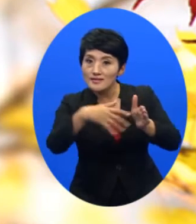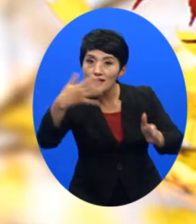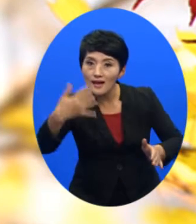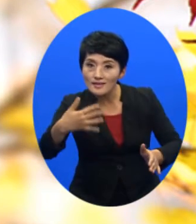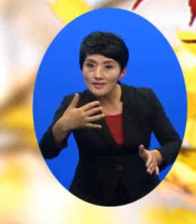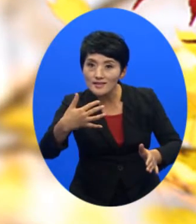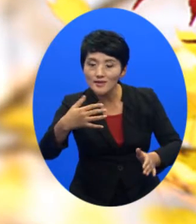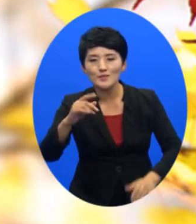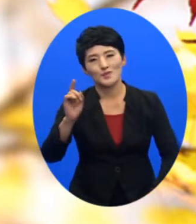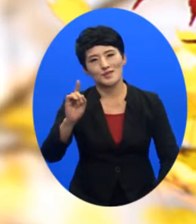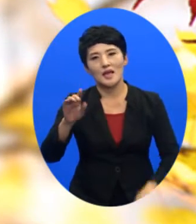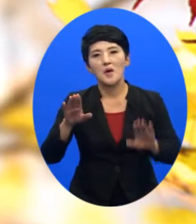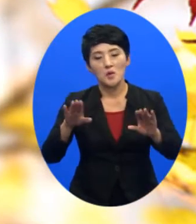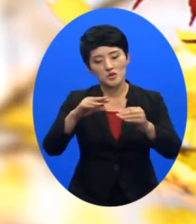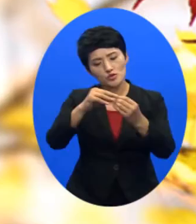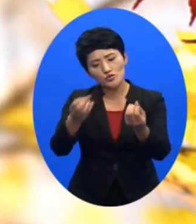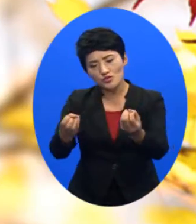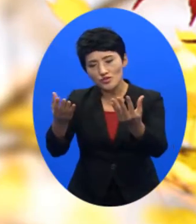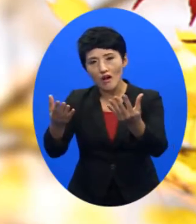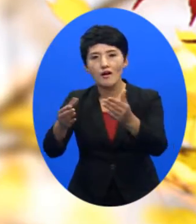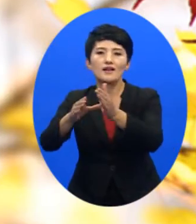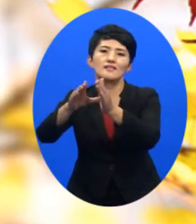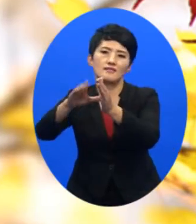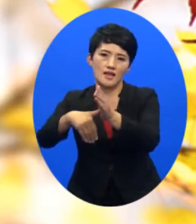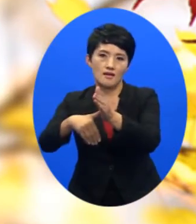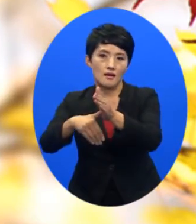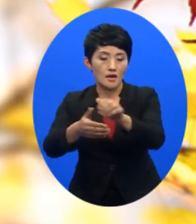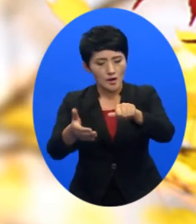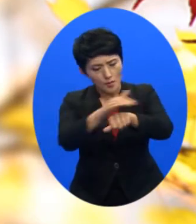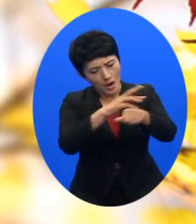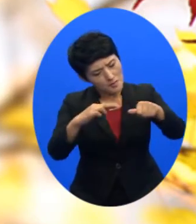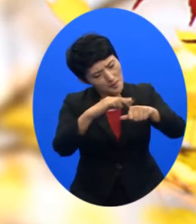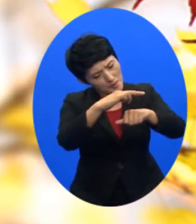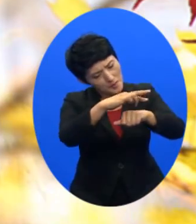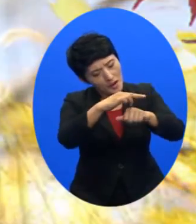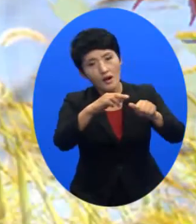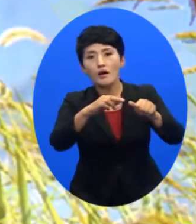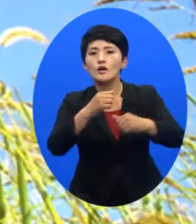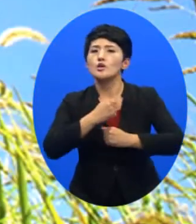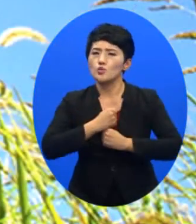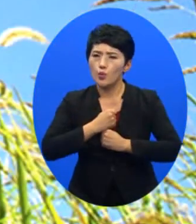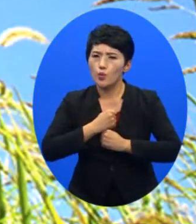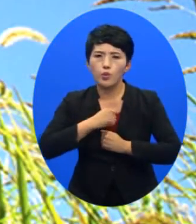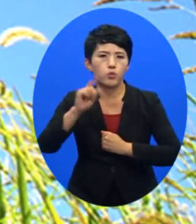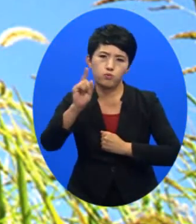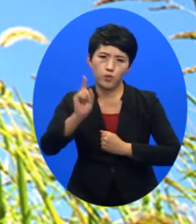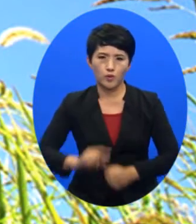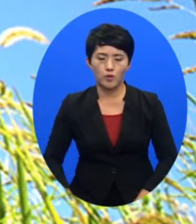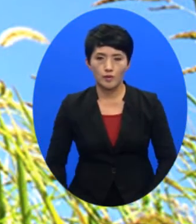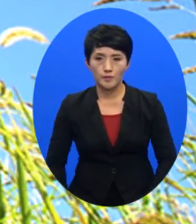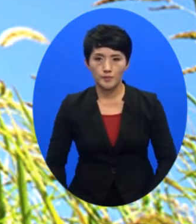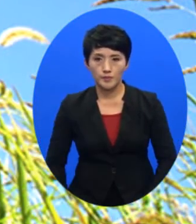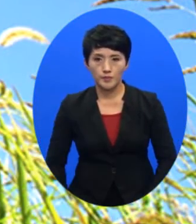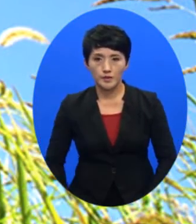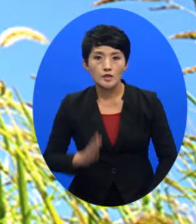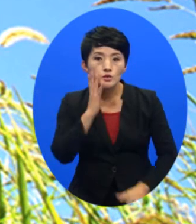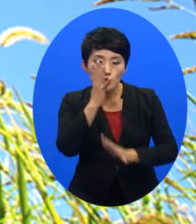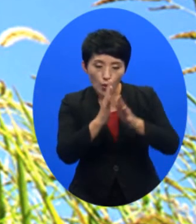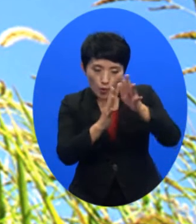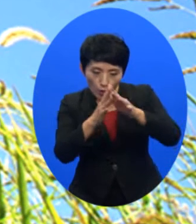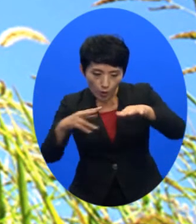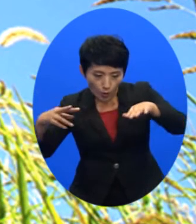많으실 텐데요. 오늘은 추석 맞이 벌초 주의사항에 대해 소개해드리도록 하겠습니다. 먼저 잔디를 깎을 때